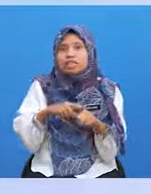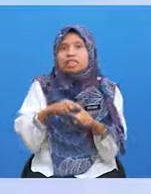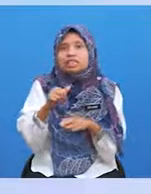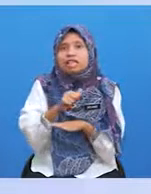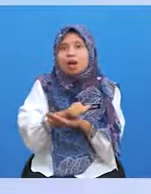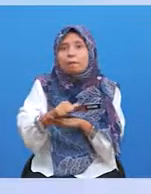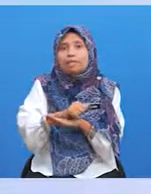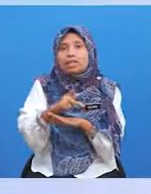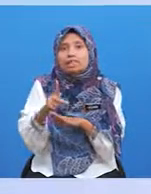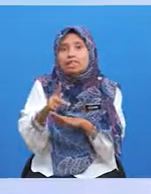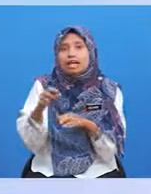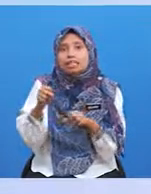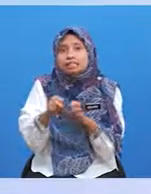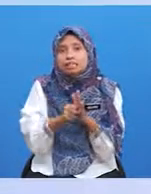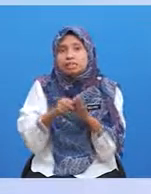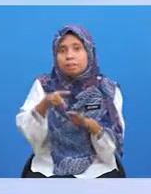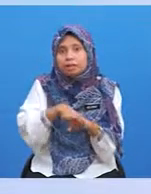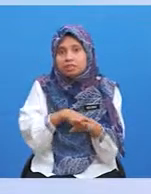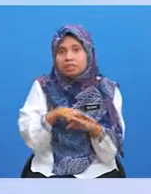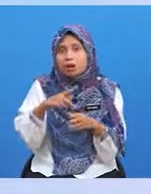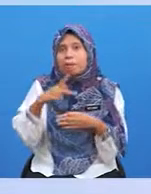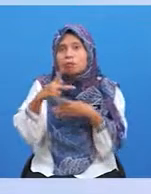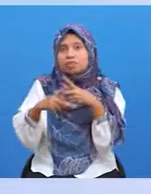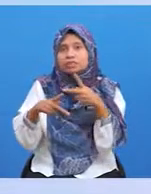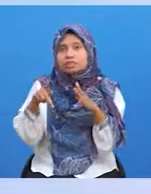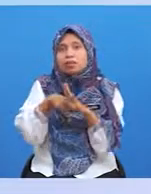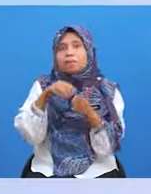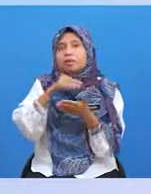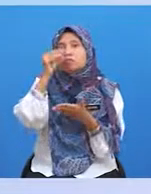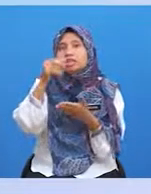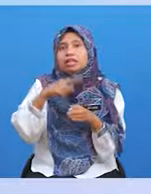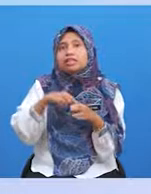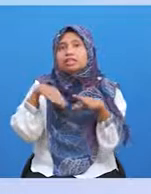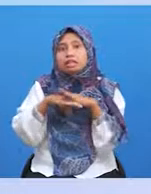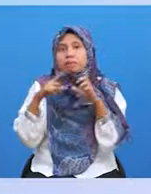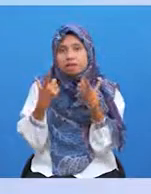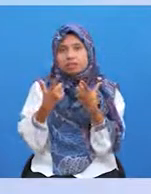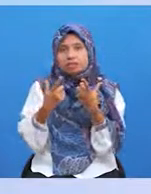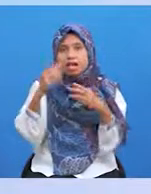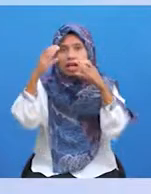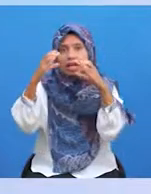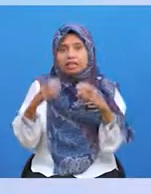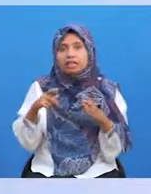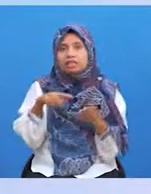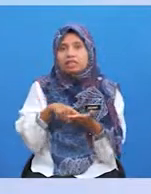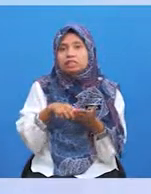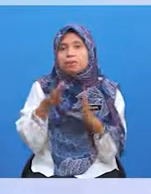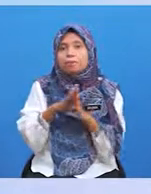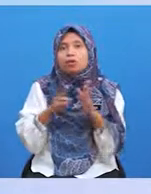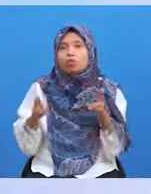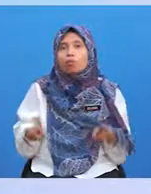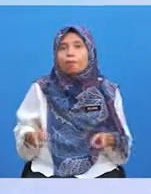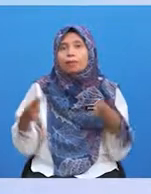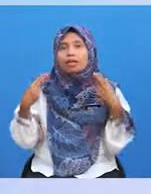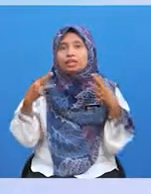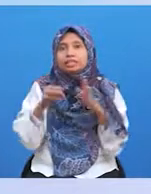diaplikasikan sepanjang proses pembelajaran di dalam kelas. Kaedah ini